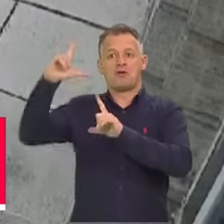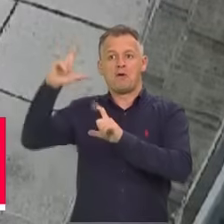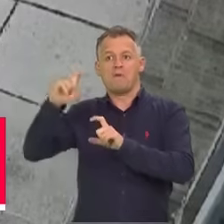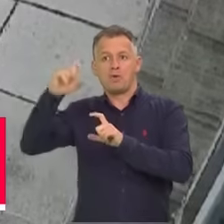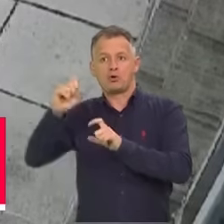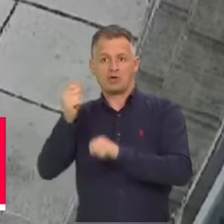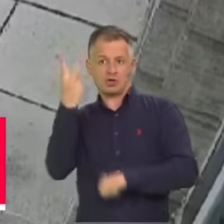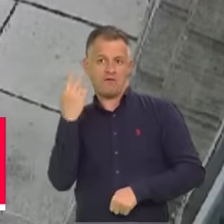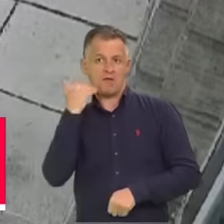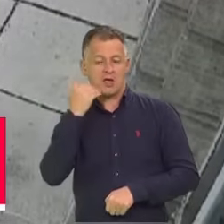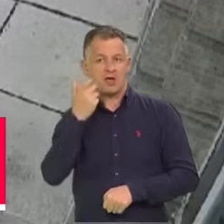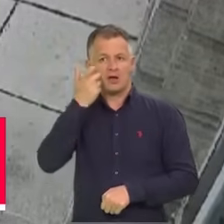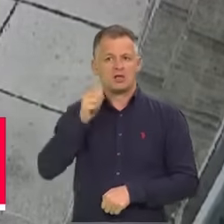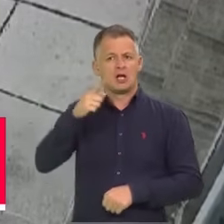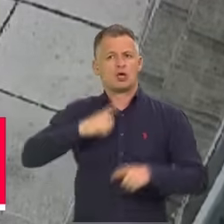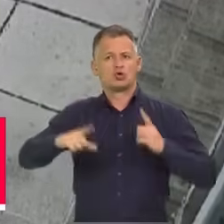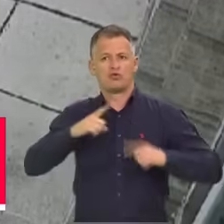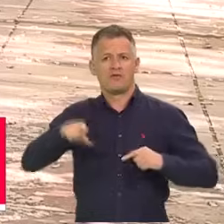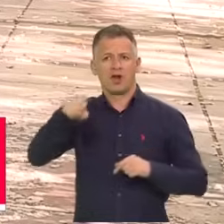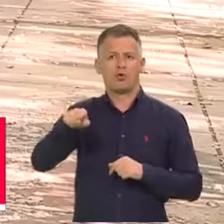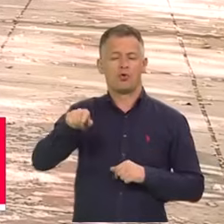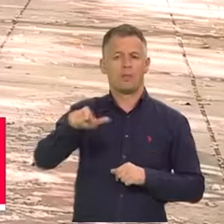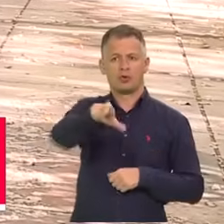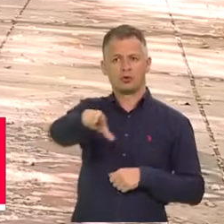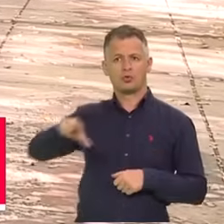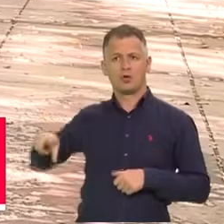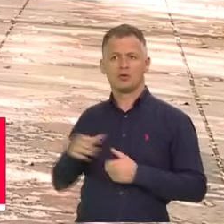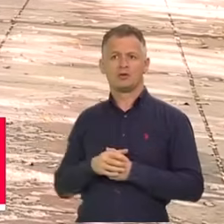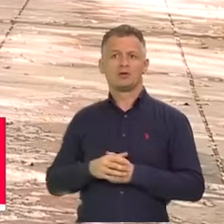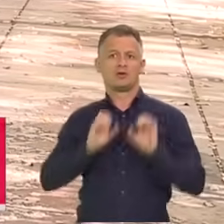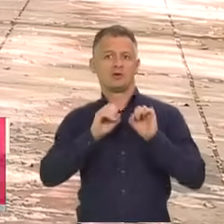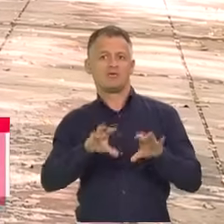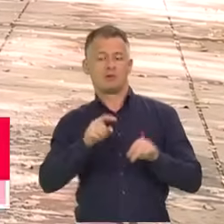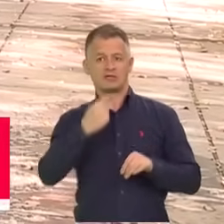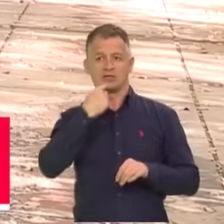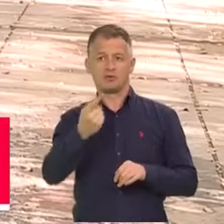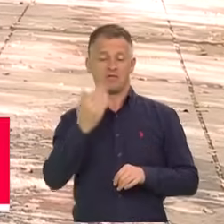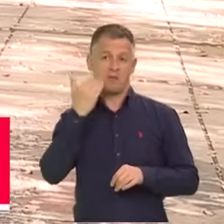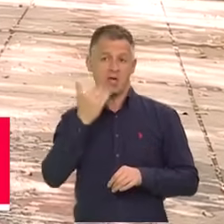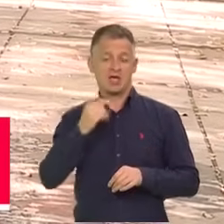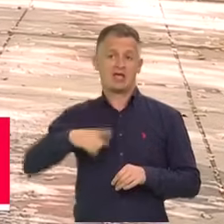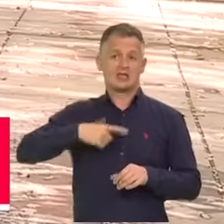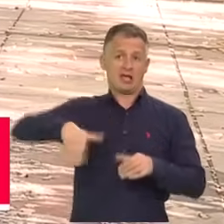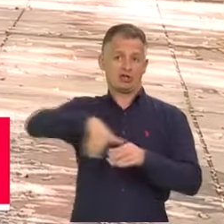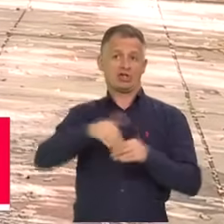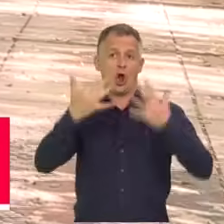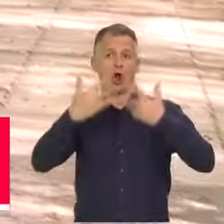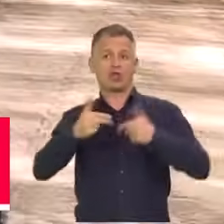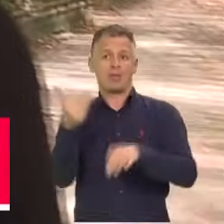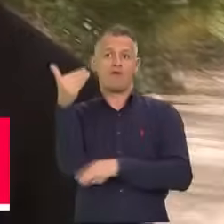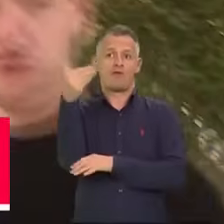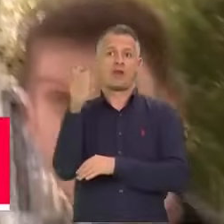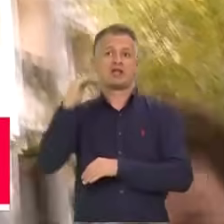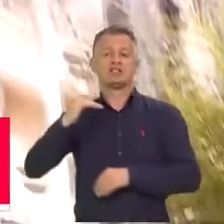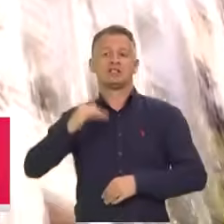femei, în timp ce acestea agonizează pe trotuar. Surse din anchetă spun că femeia este contabil și lucrează pentru o firmă care are sediul la